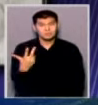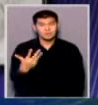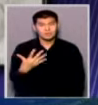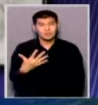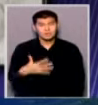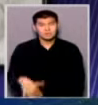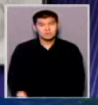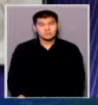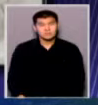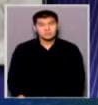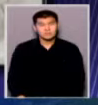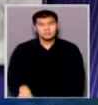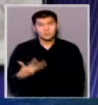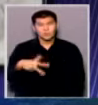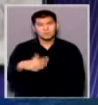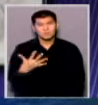35-40%